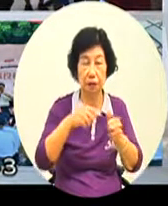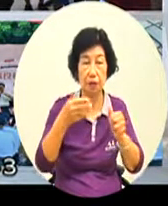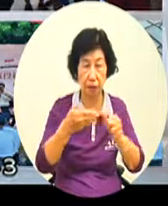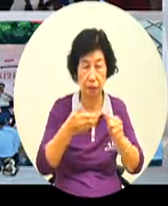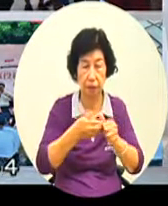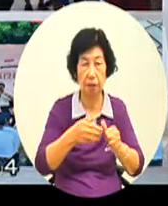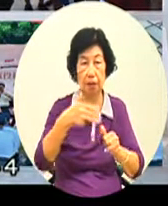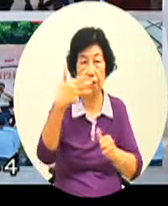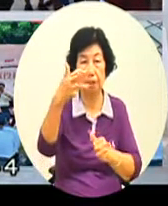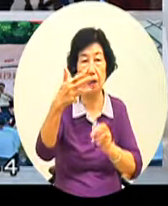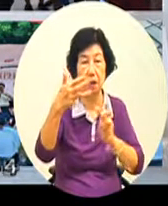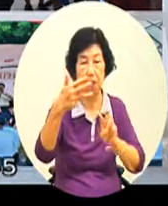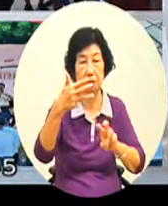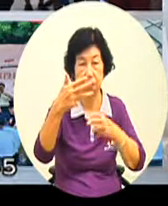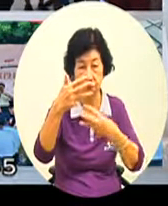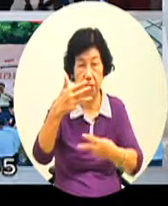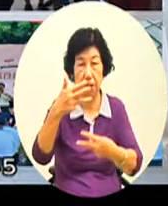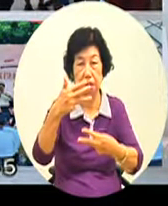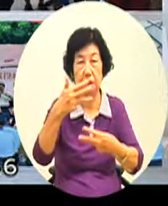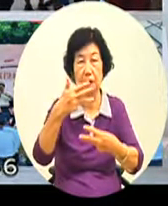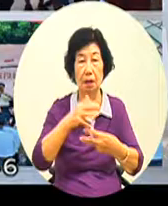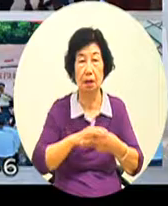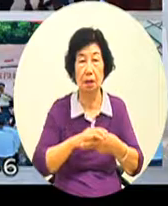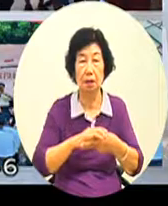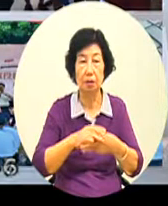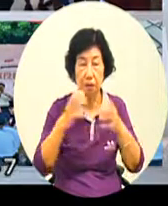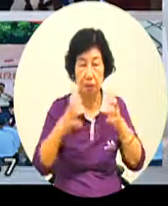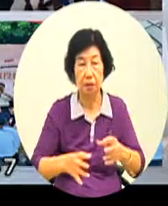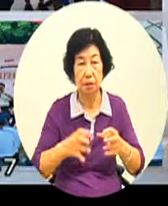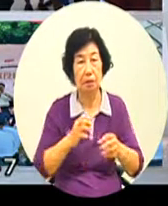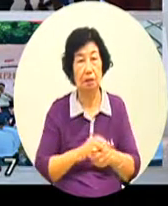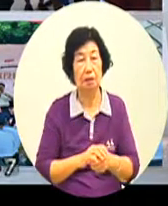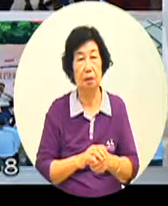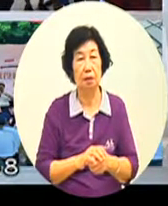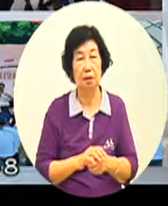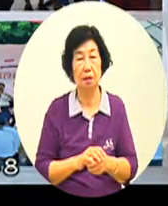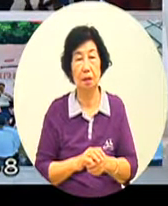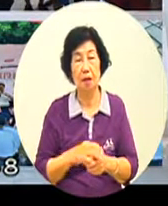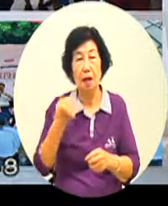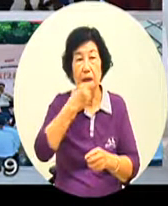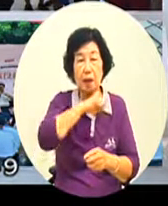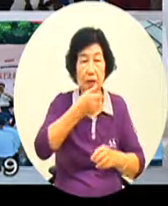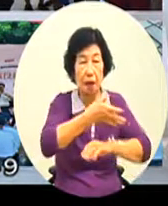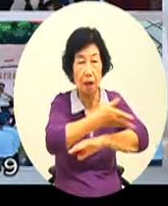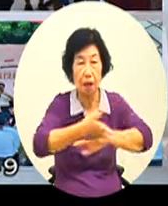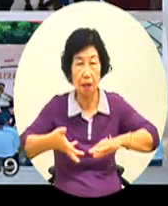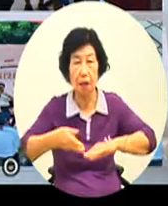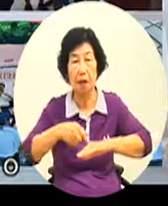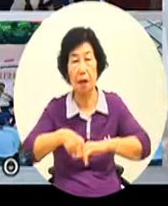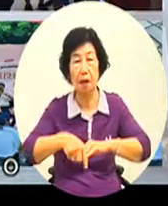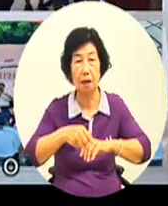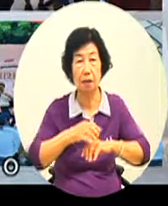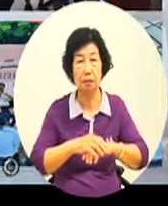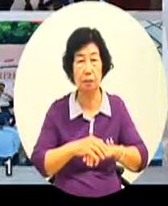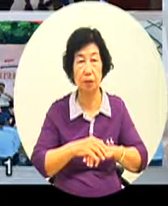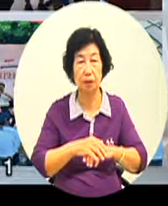8月23号并举办台海战役58周年联合祭